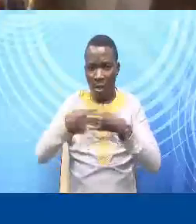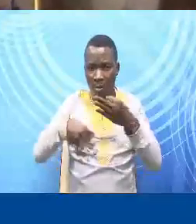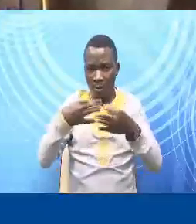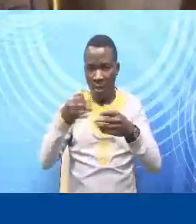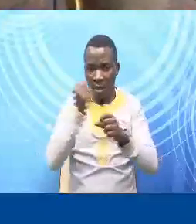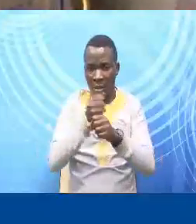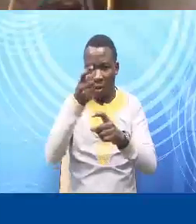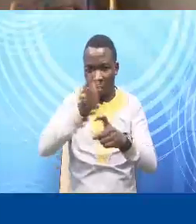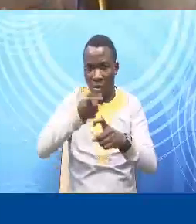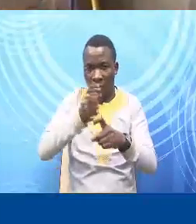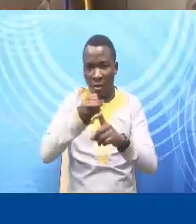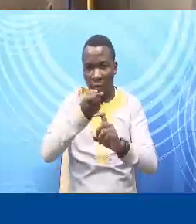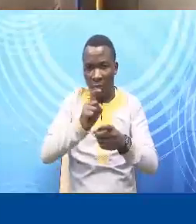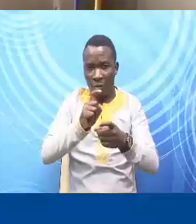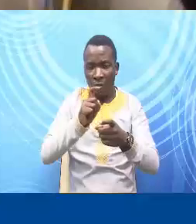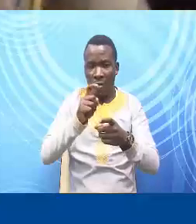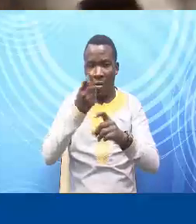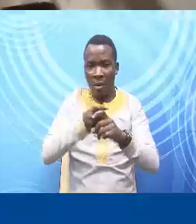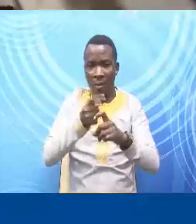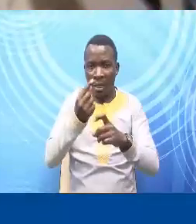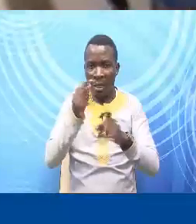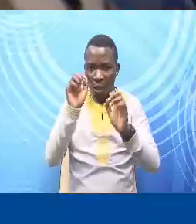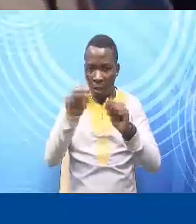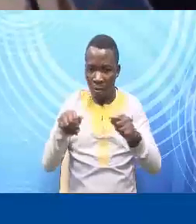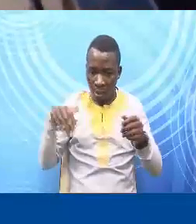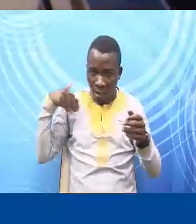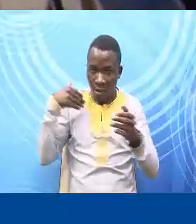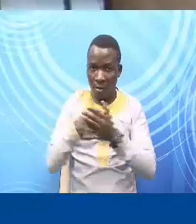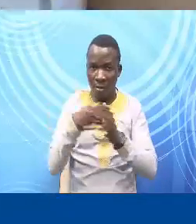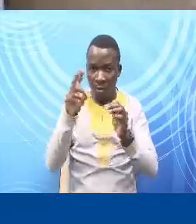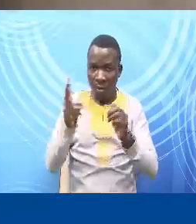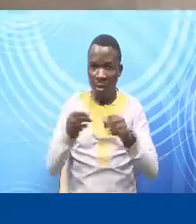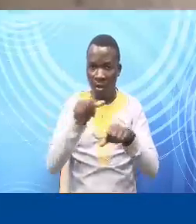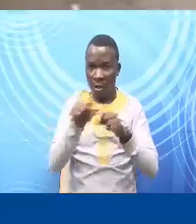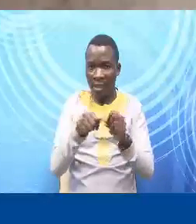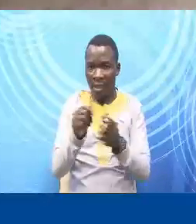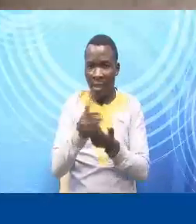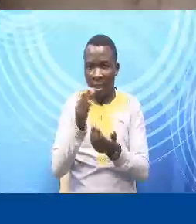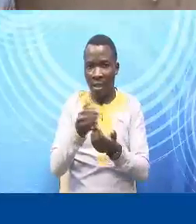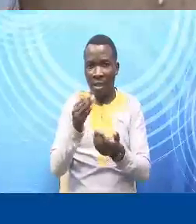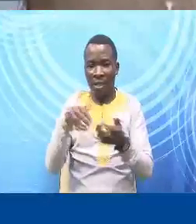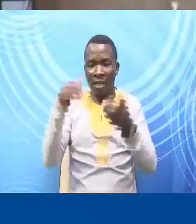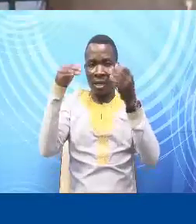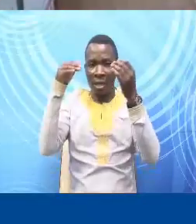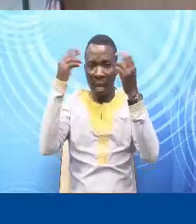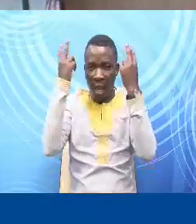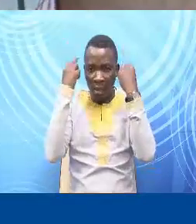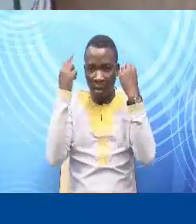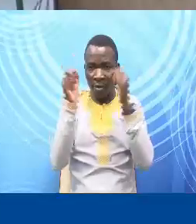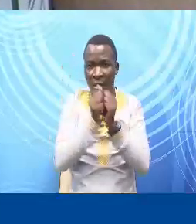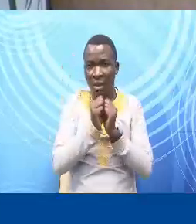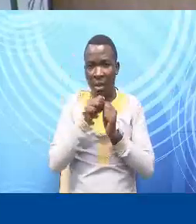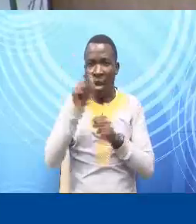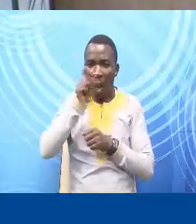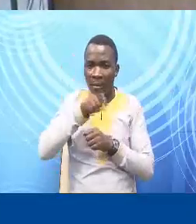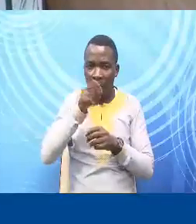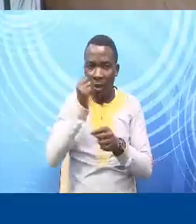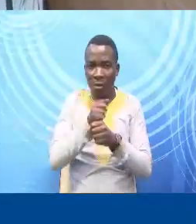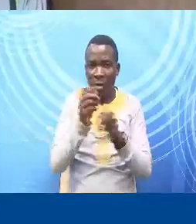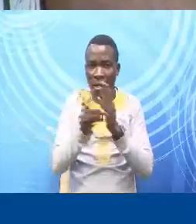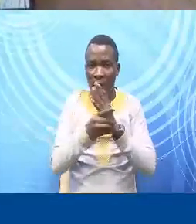magi make ashoboka kugera ku 200,000. Ibi bijyana n'ubworozi bw'inkwavu ndetse n'inkoko, aho babikorera ni mu karere ka Kamonyi mu